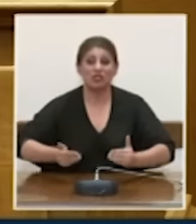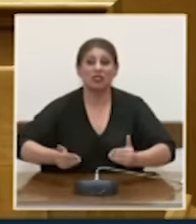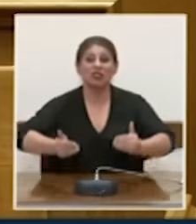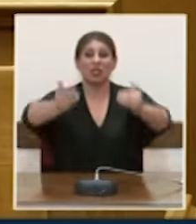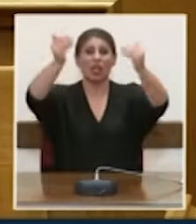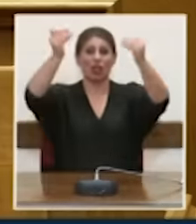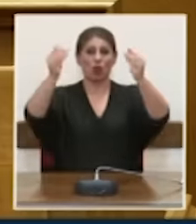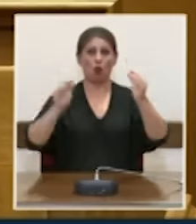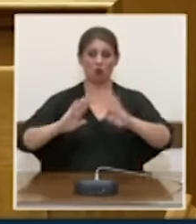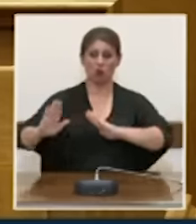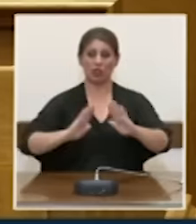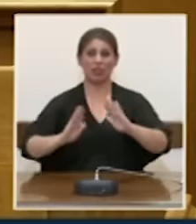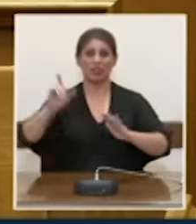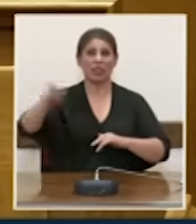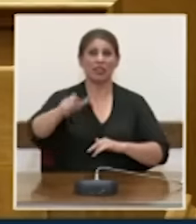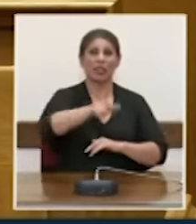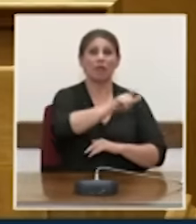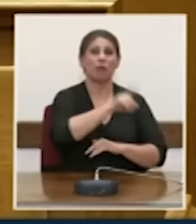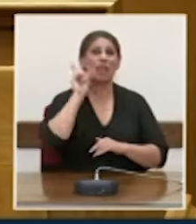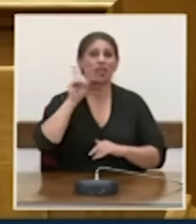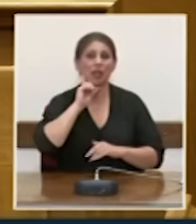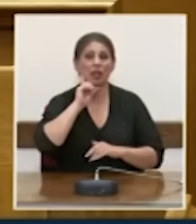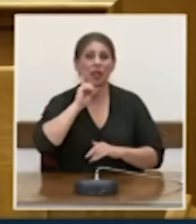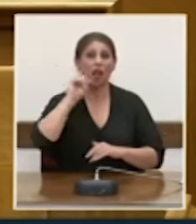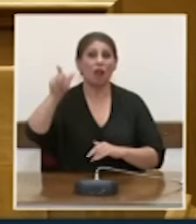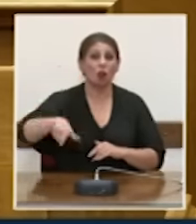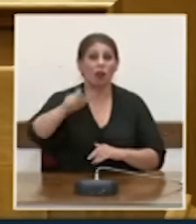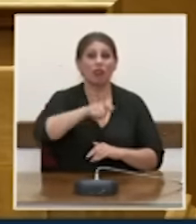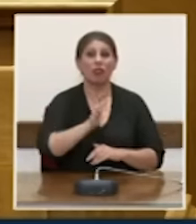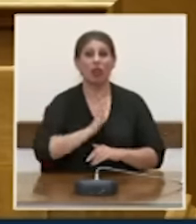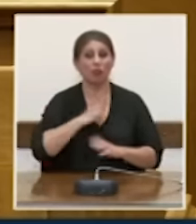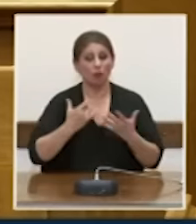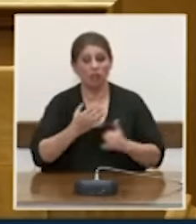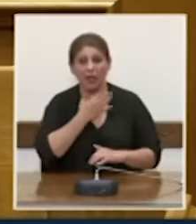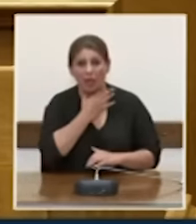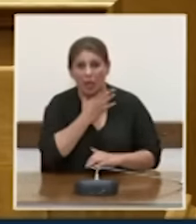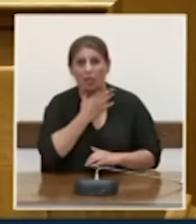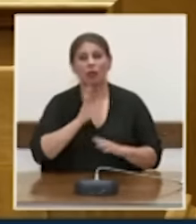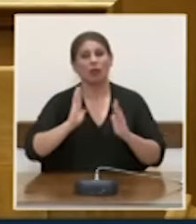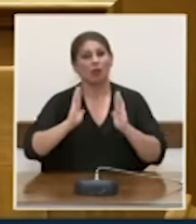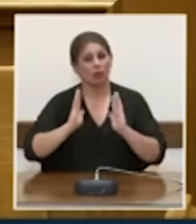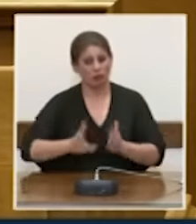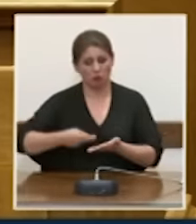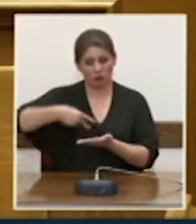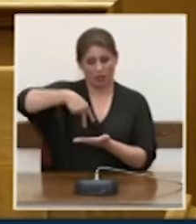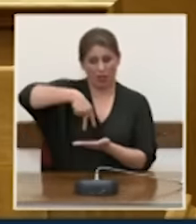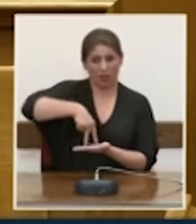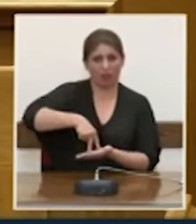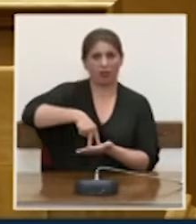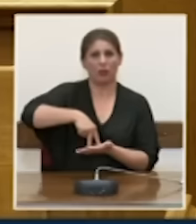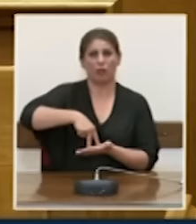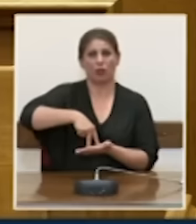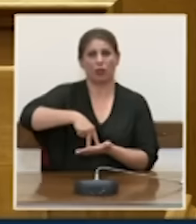κάθε γυναίκα. Για όλα αυτά που κάθε άνθρωπος έχει ανάγκη για να μπορεί να σταθεί στα πόδια του, τουλάχιστον